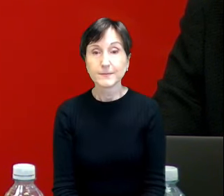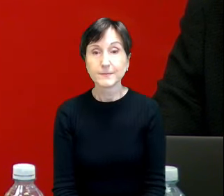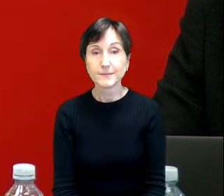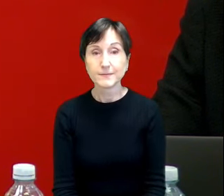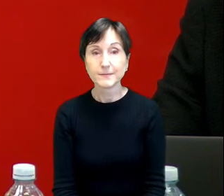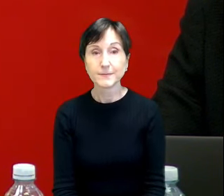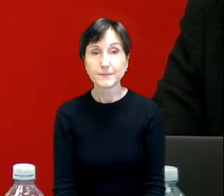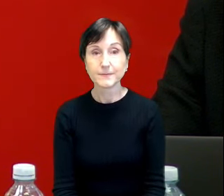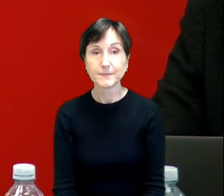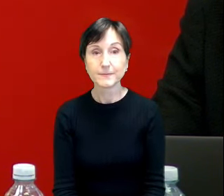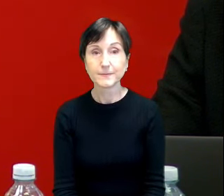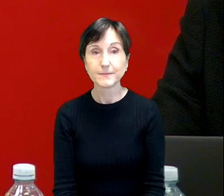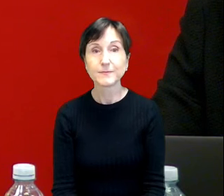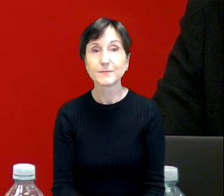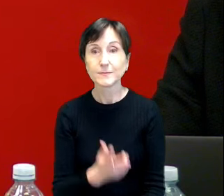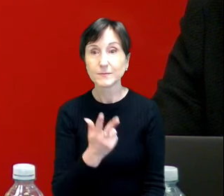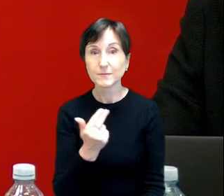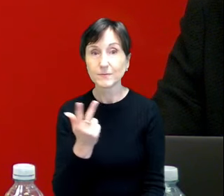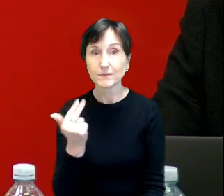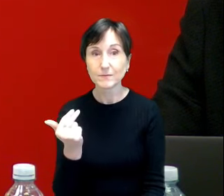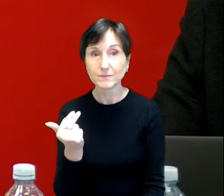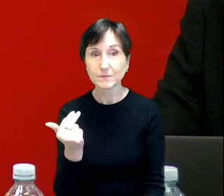taip kažko